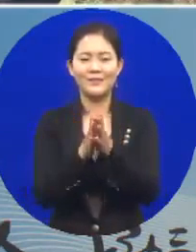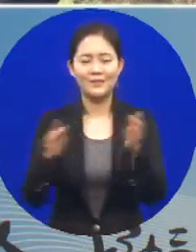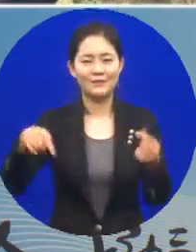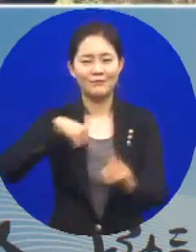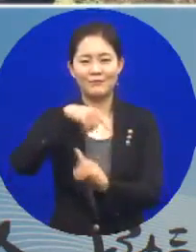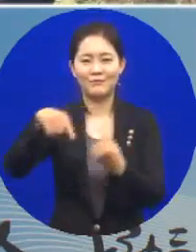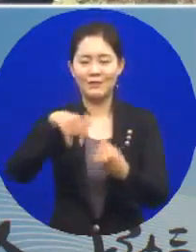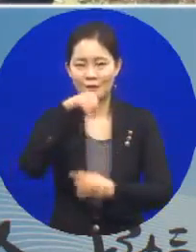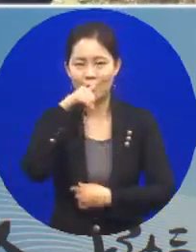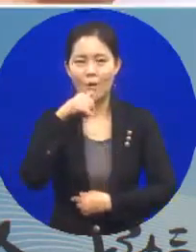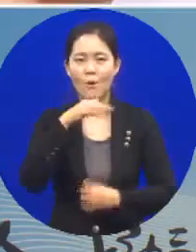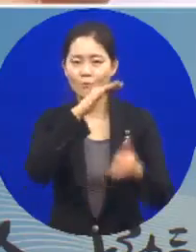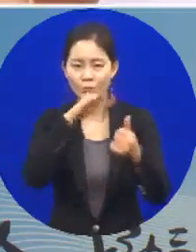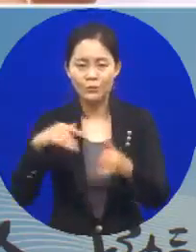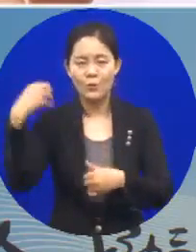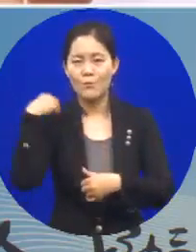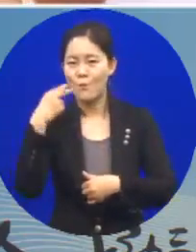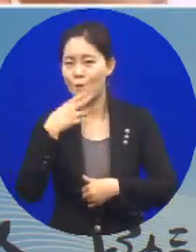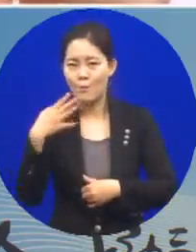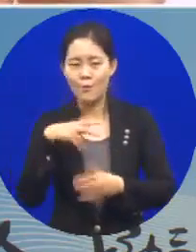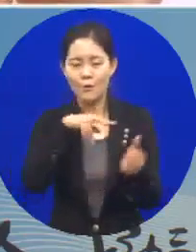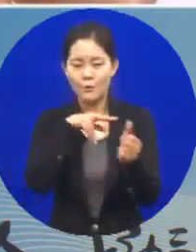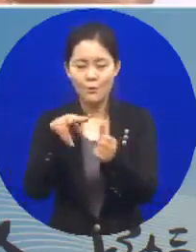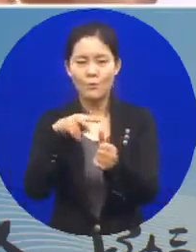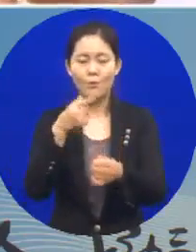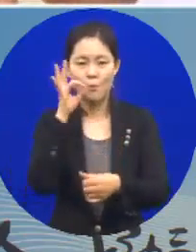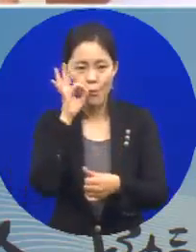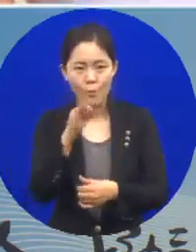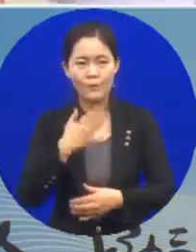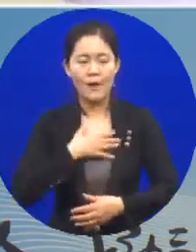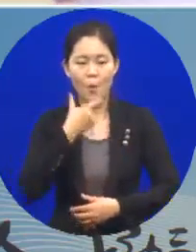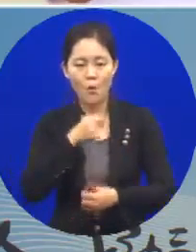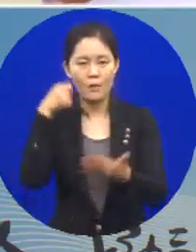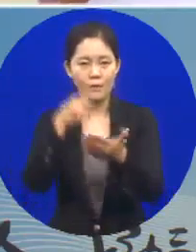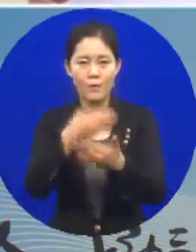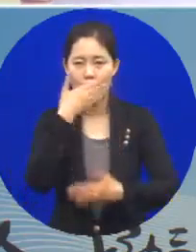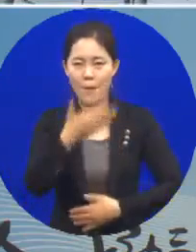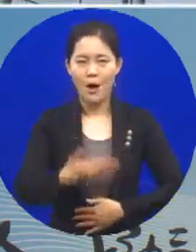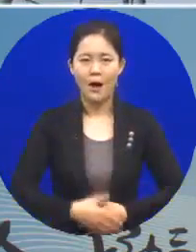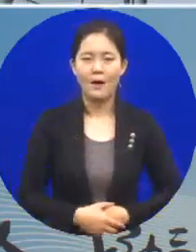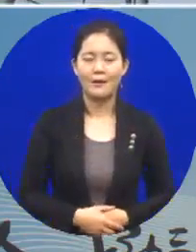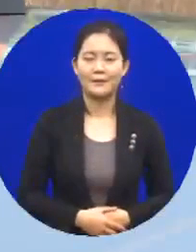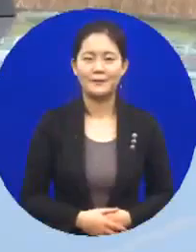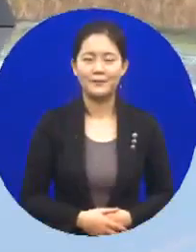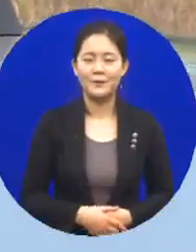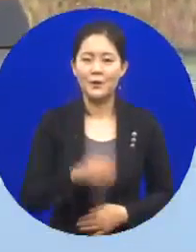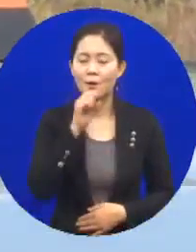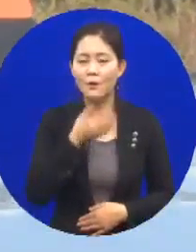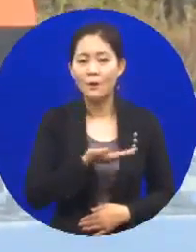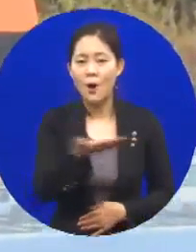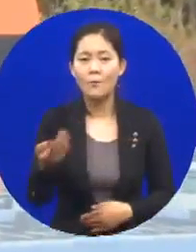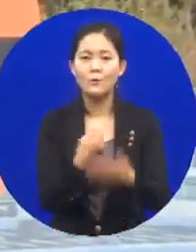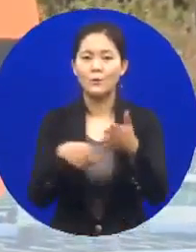앱택시를 운영하는데요. 콜비 부담이 없고 택시 정보를 보고 원하는 택시를 지정해 호출할 수도 있습니다.